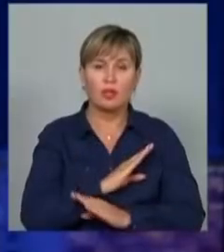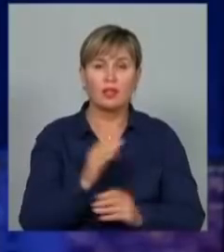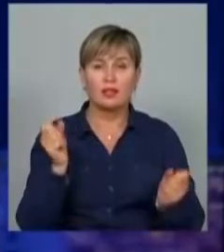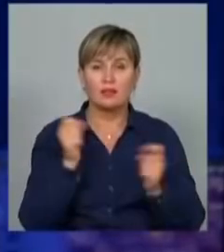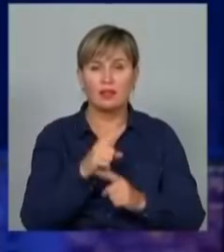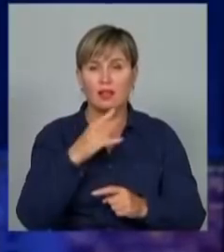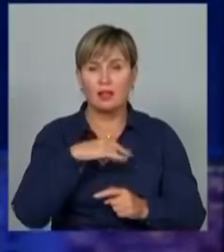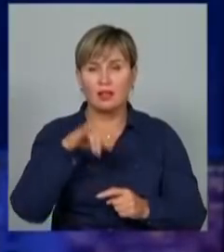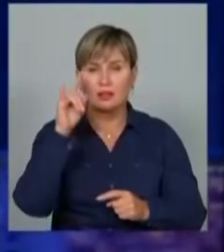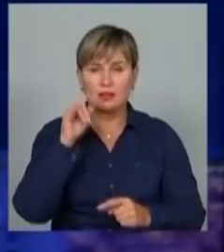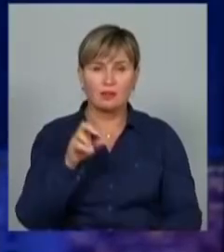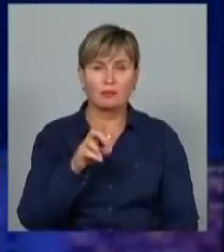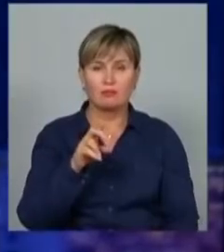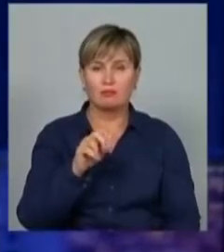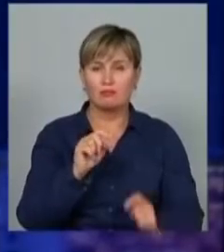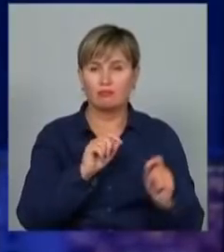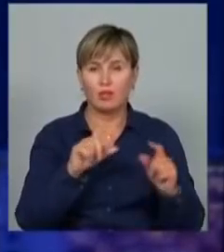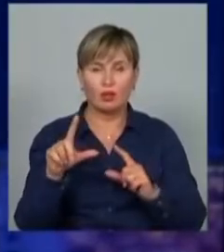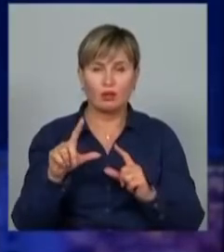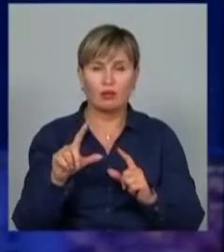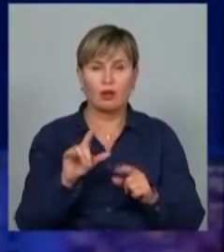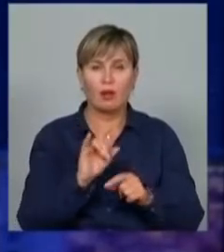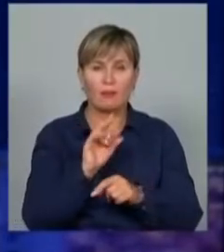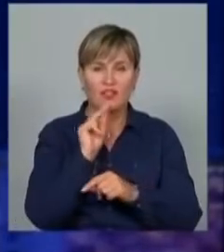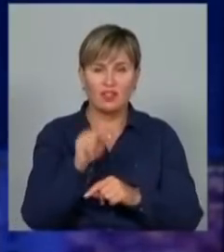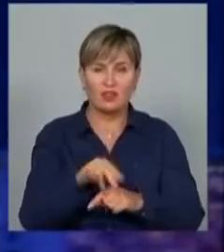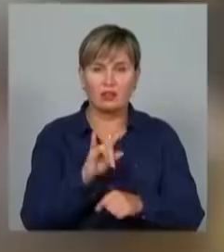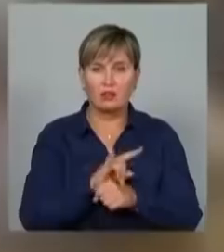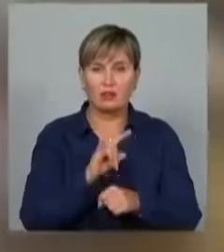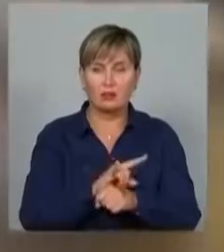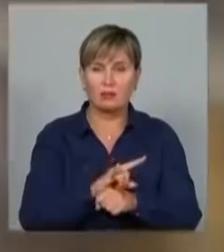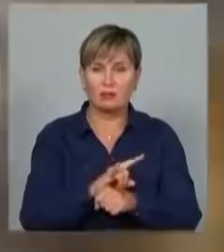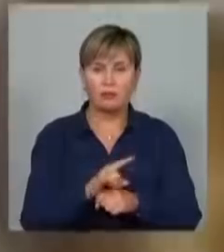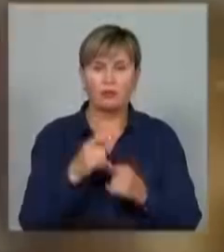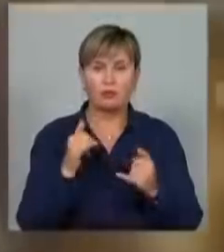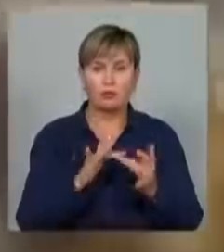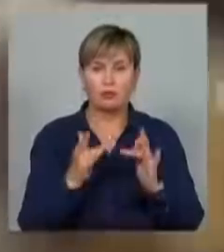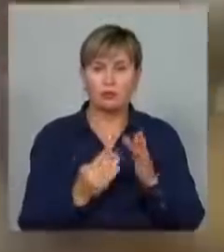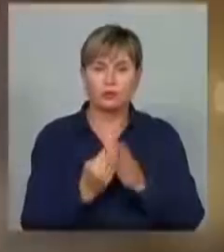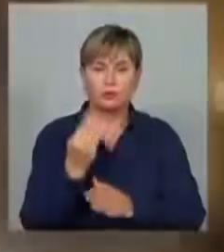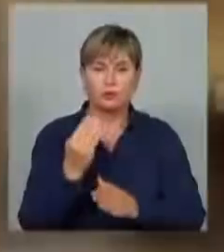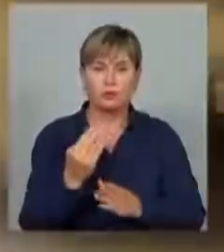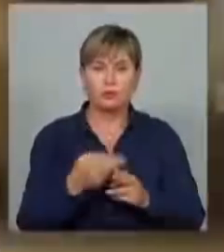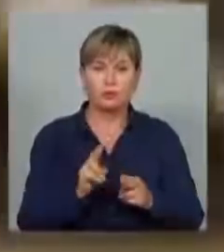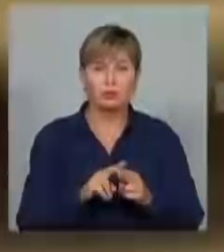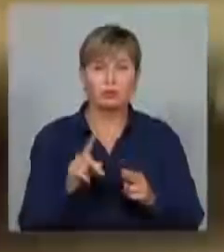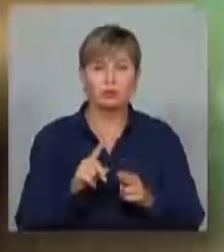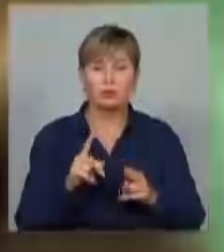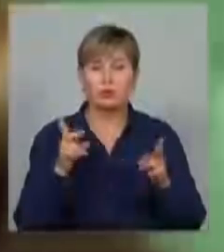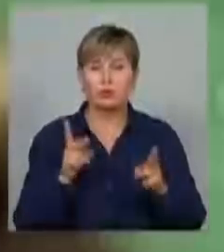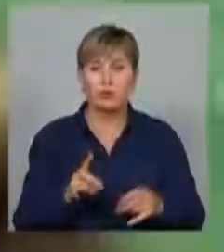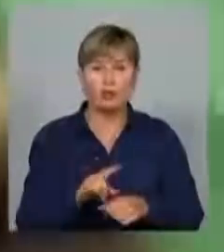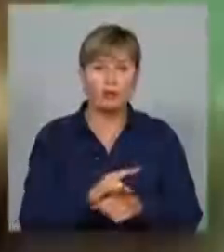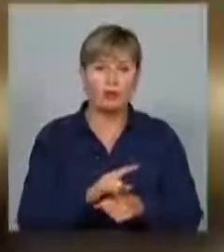Известного казахстанского блогера обвинили в мошенничестве. Сегодня в социальных сетях появился пост, в котором говорится о том, что жертвами